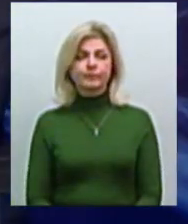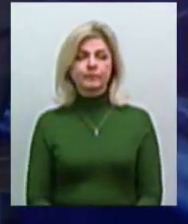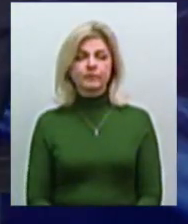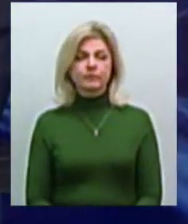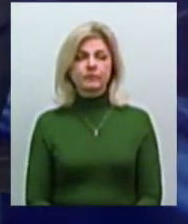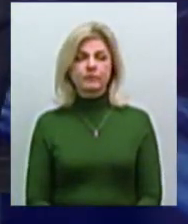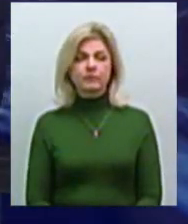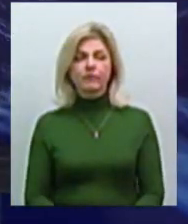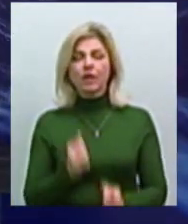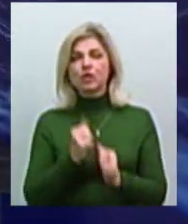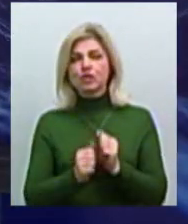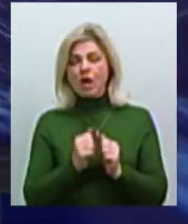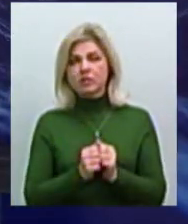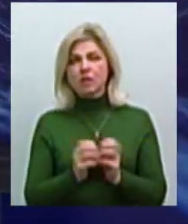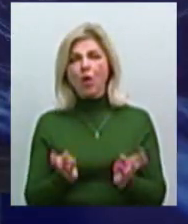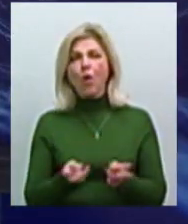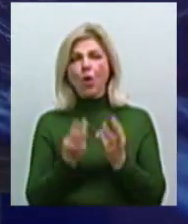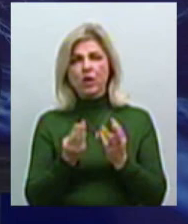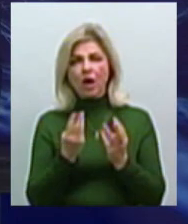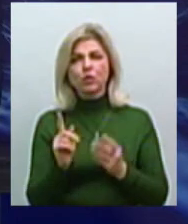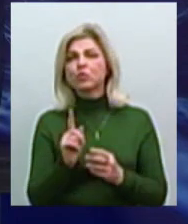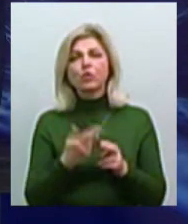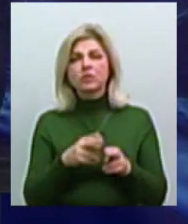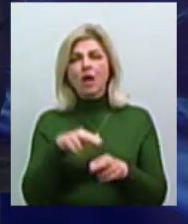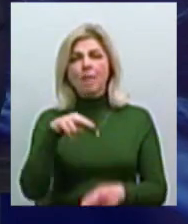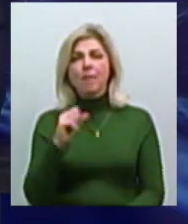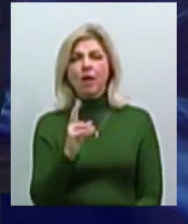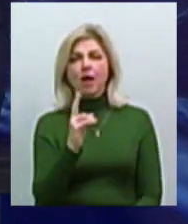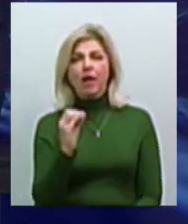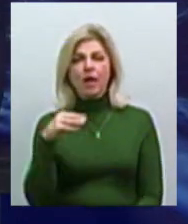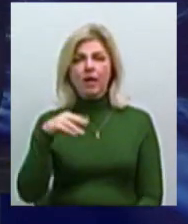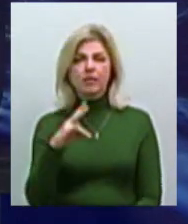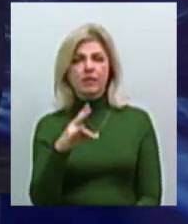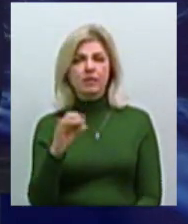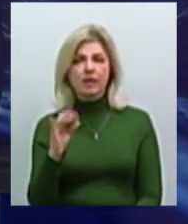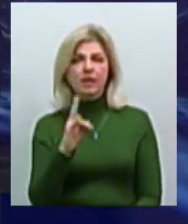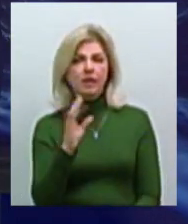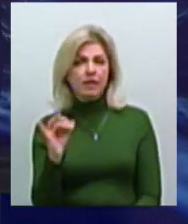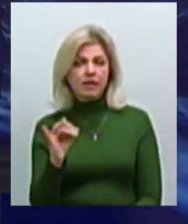Часто горять пакетники. Пакетники – це що? Ну, місця, де